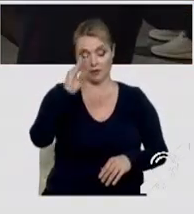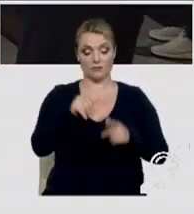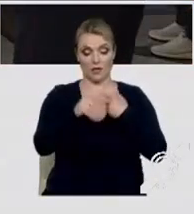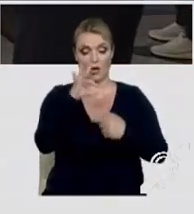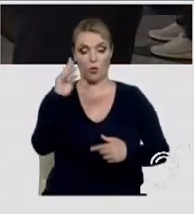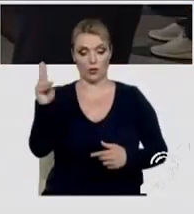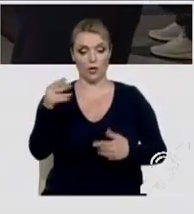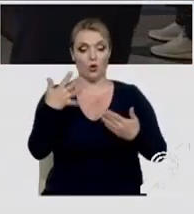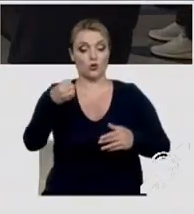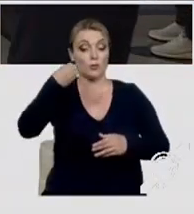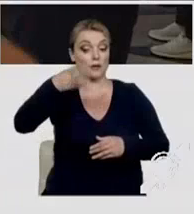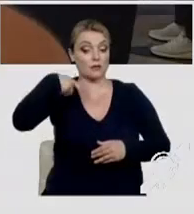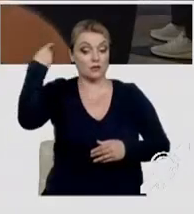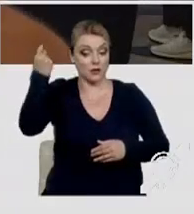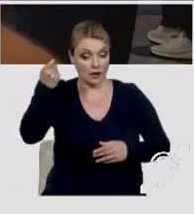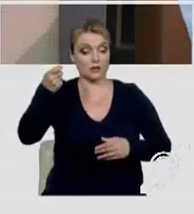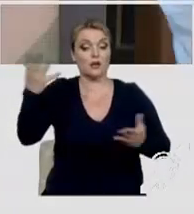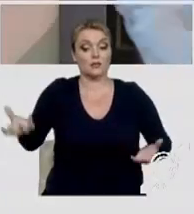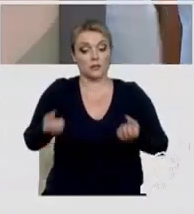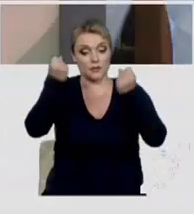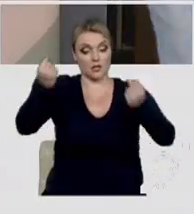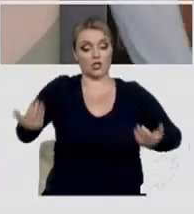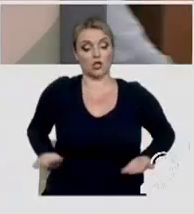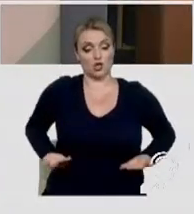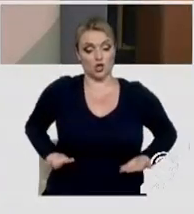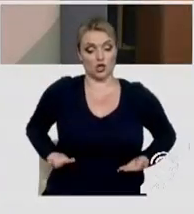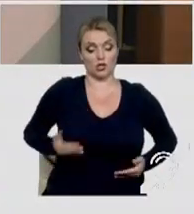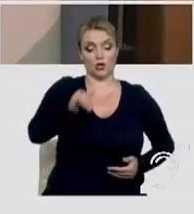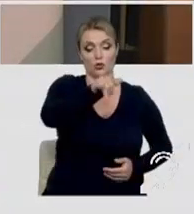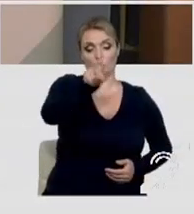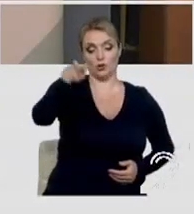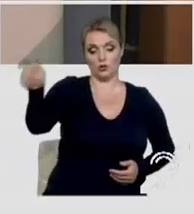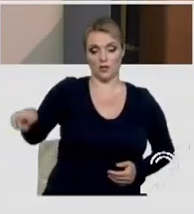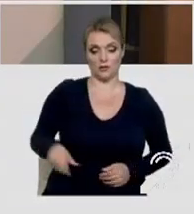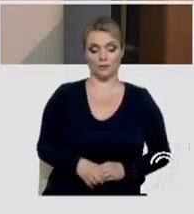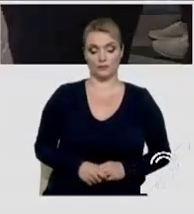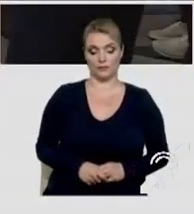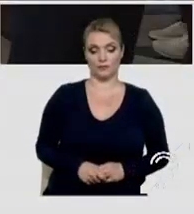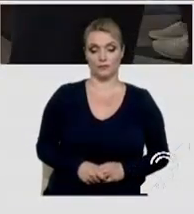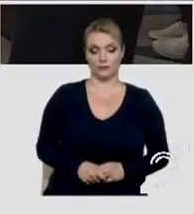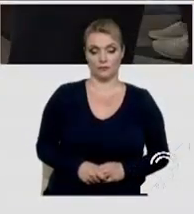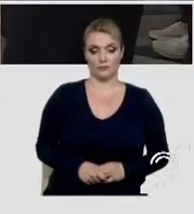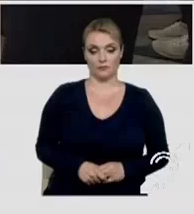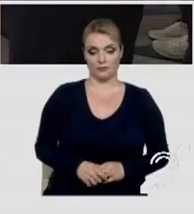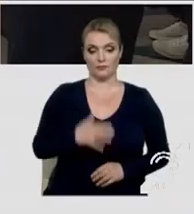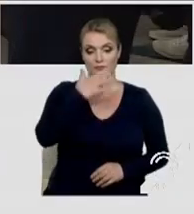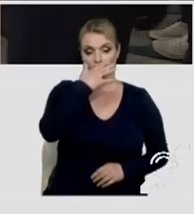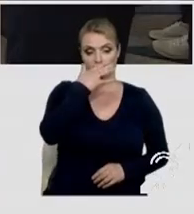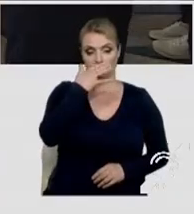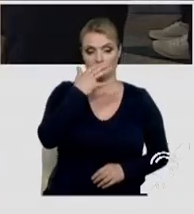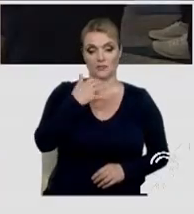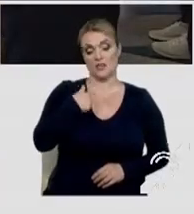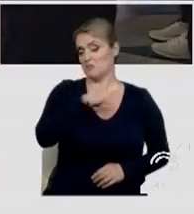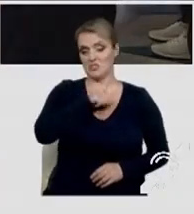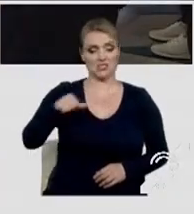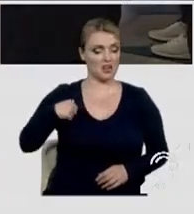de 15 ani. Atât el cât și alți donatori veterani au primit distinții astăzi la Chișinău. Simplu un suflu individual. De a